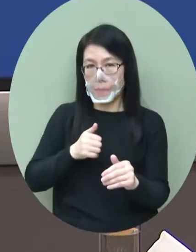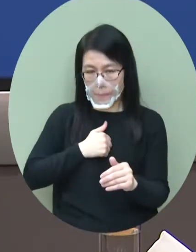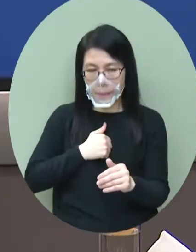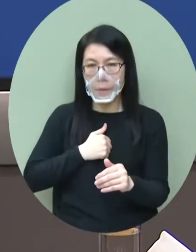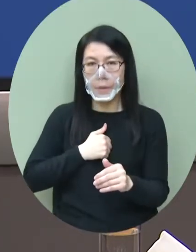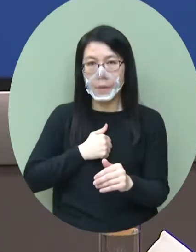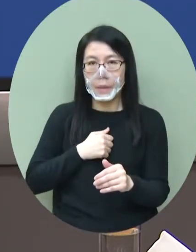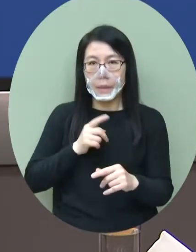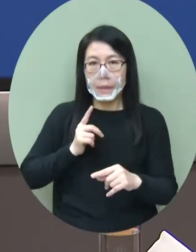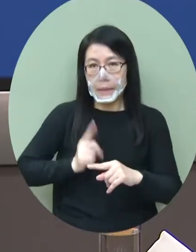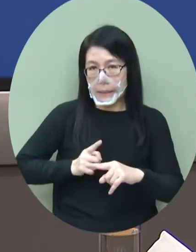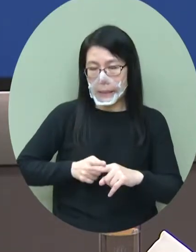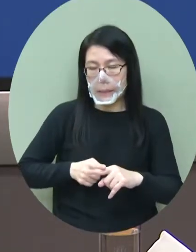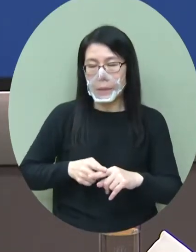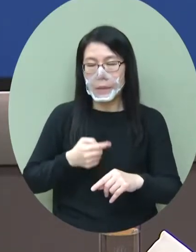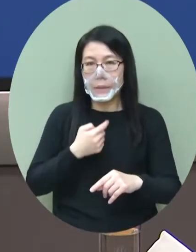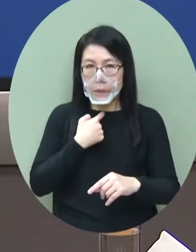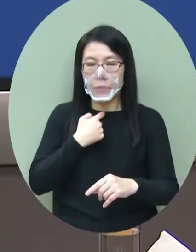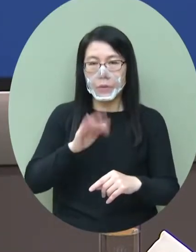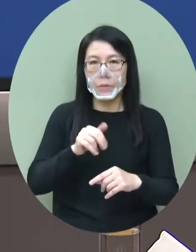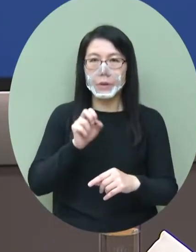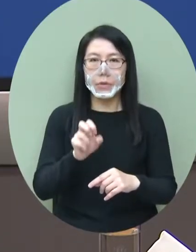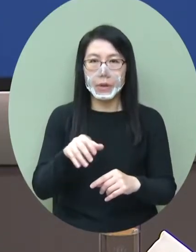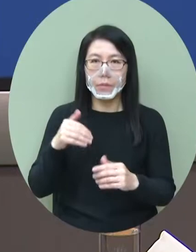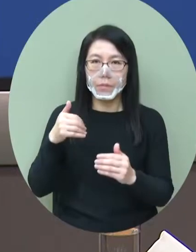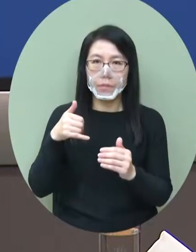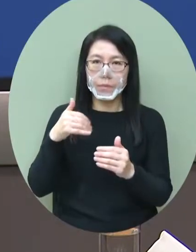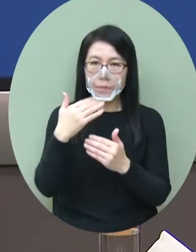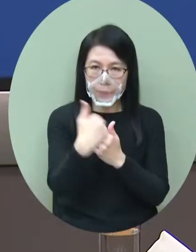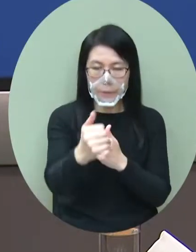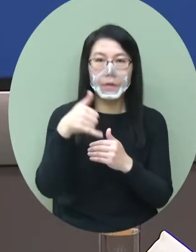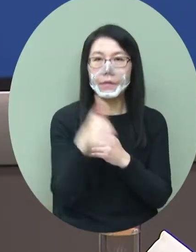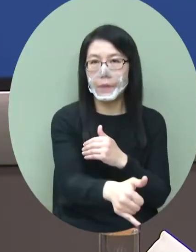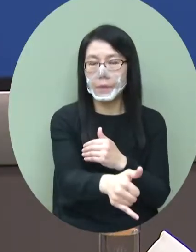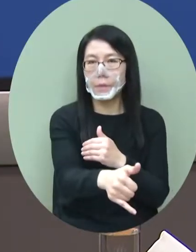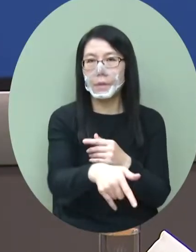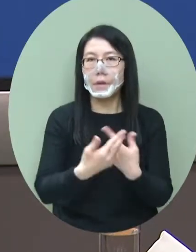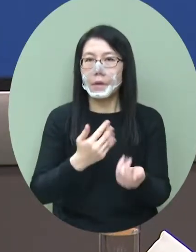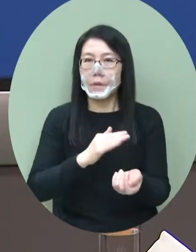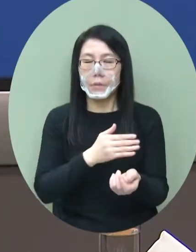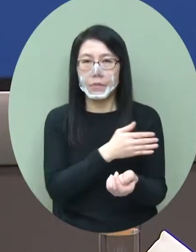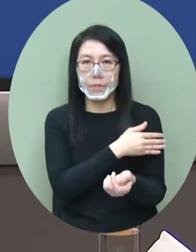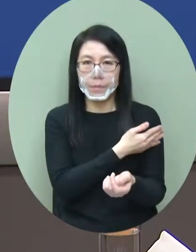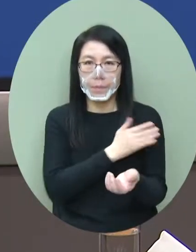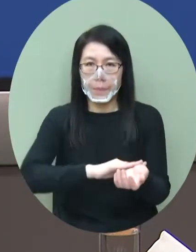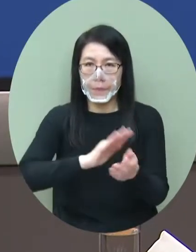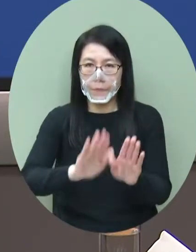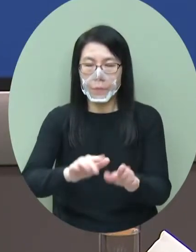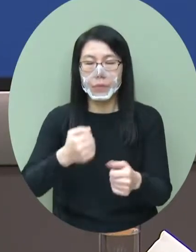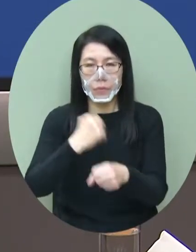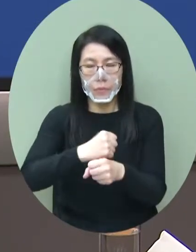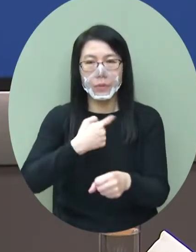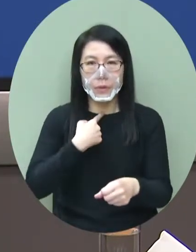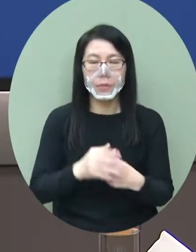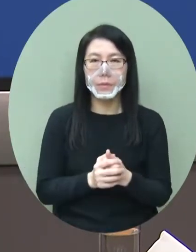的时候，就要把他这个召回来，这个放到抗疫的前线。好像现在我们还做不少的